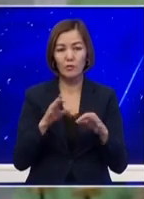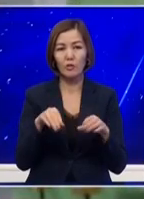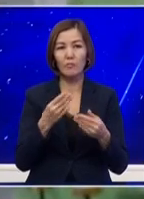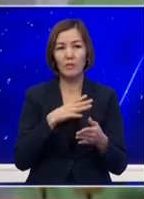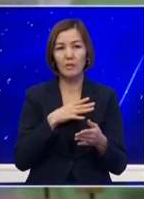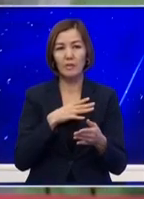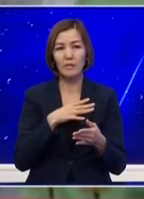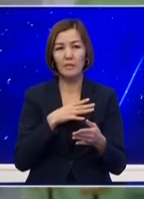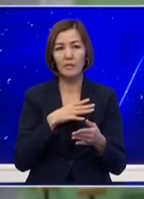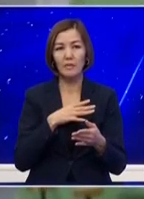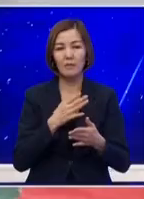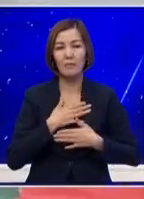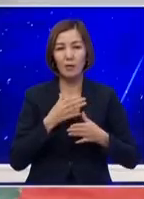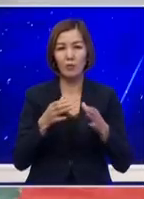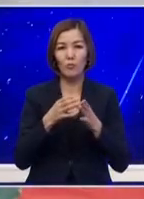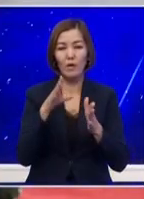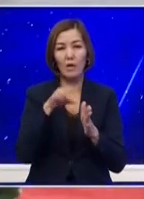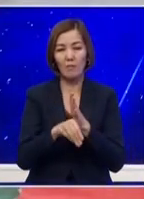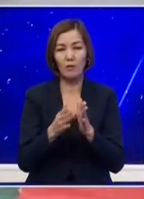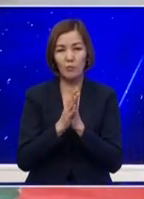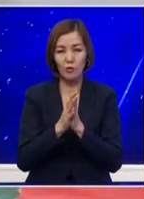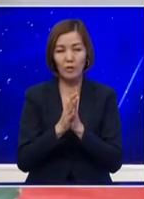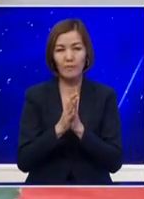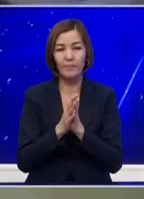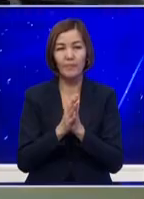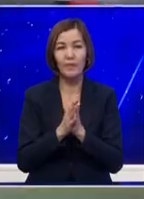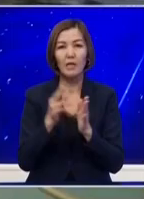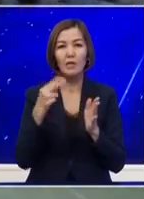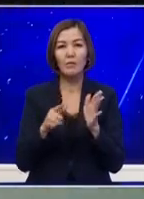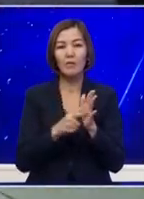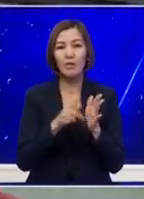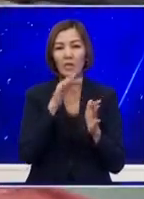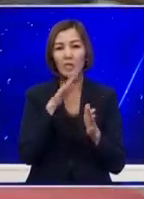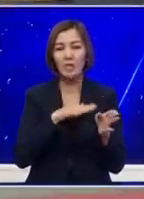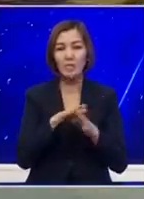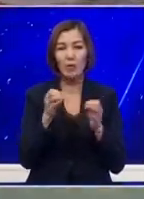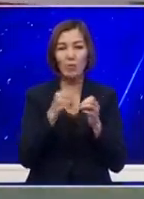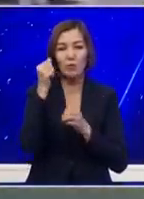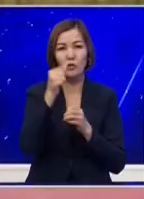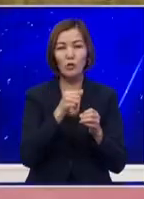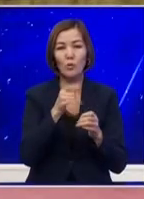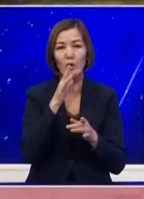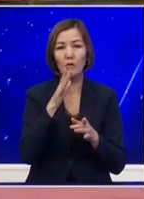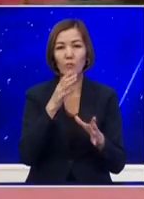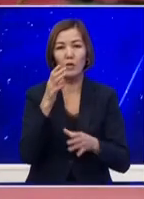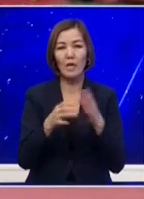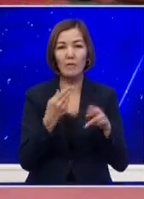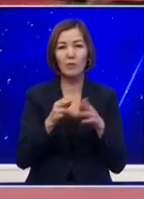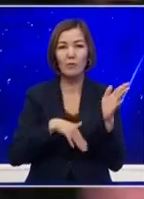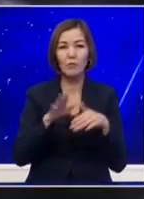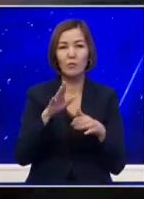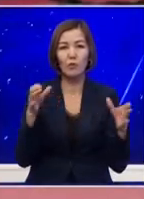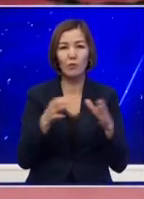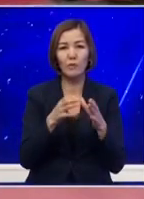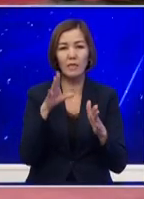қабылдаңызшы. Құрпаға мені қабылдаңызшы дедім. Қазір Есболат Әбдіберік 27 жаста, яғни 10 жылға жуық уақыт бойы әлемдегі ең үздік